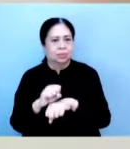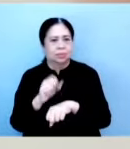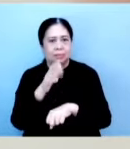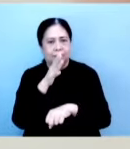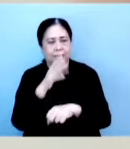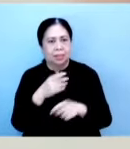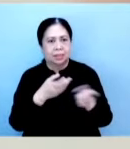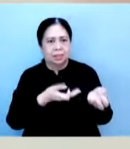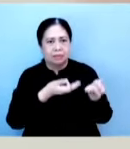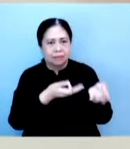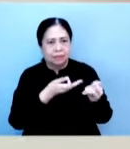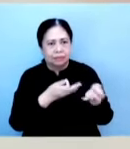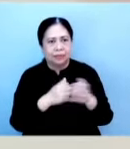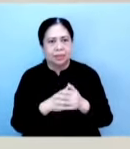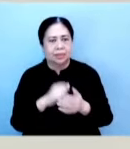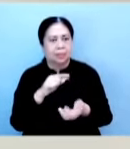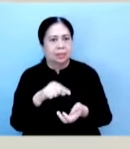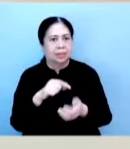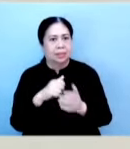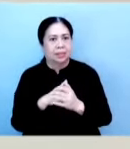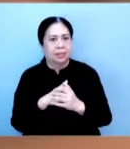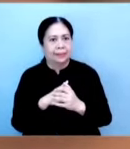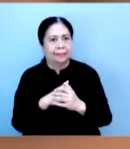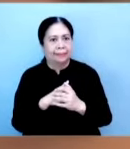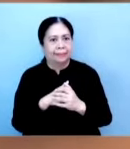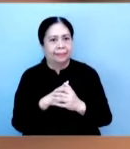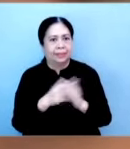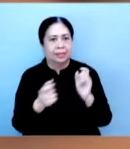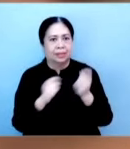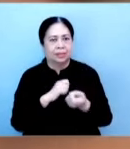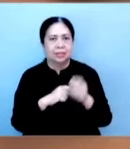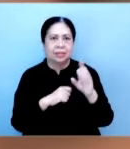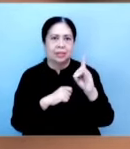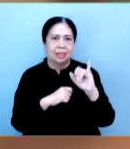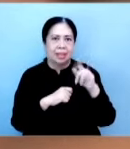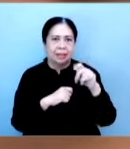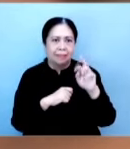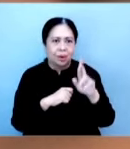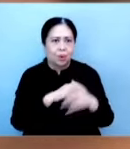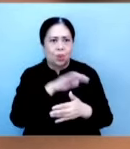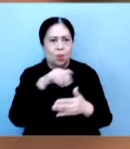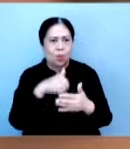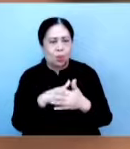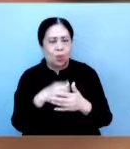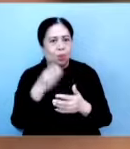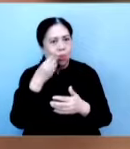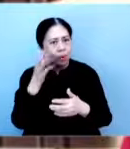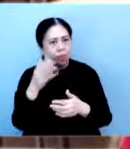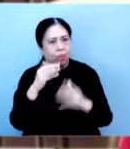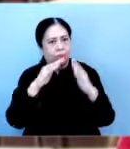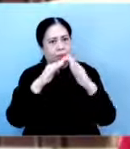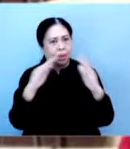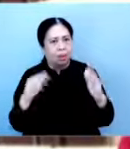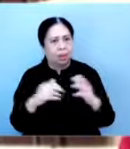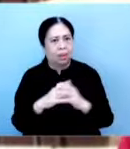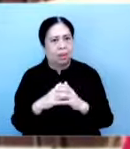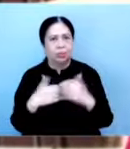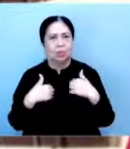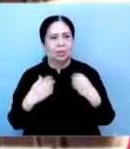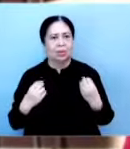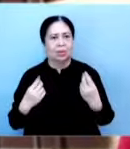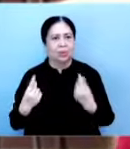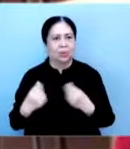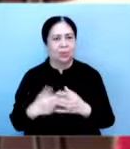nagpapakain siya nag nagpalate ng diaper siya lahat pag uwi ko sa bahay wala na akong gagawin